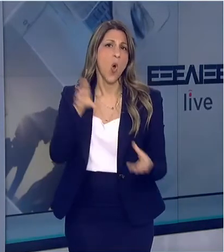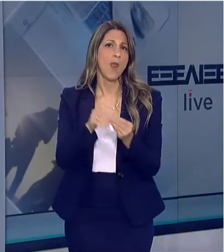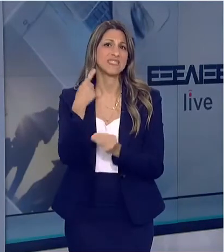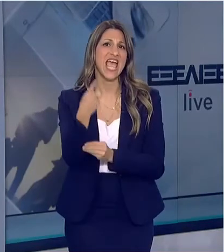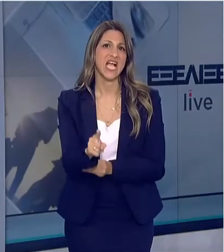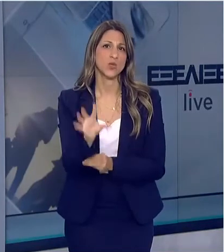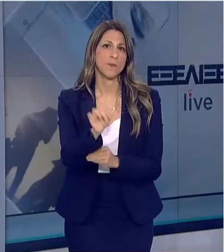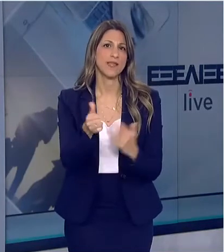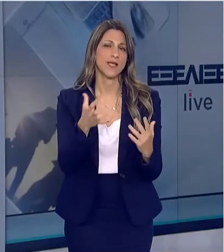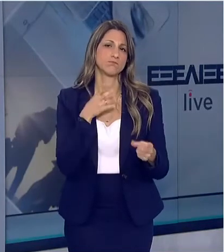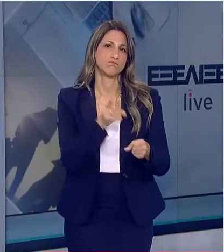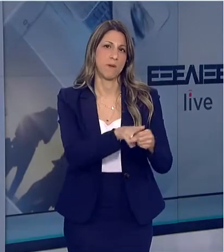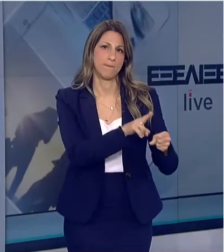χώρα.